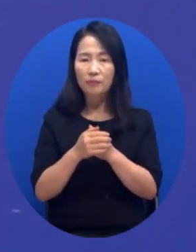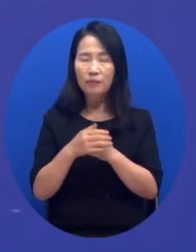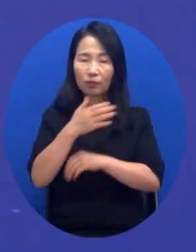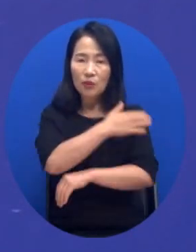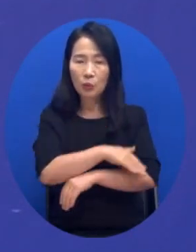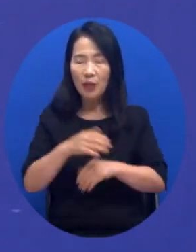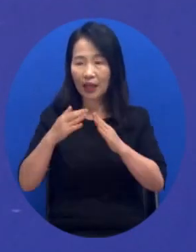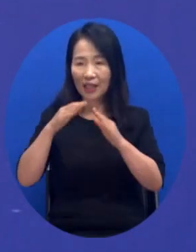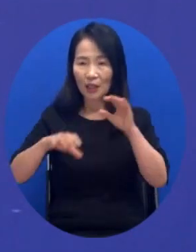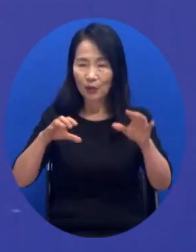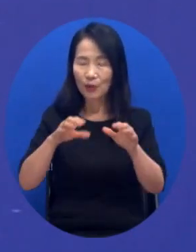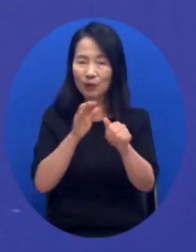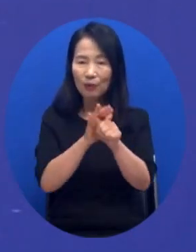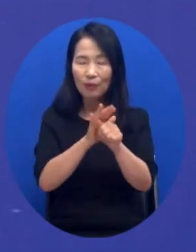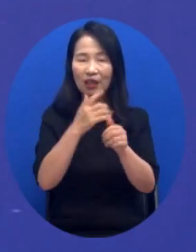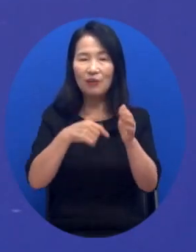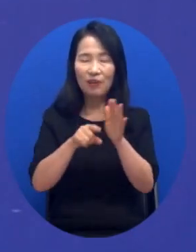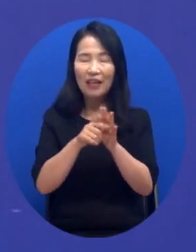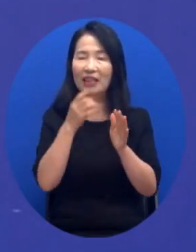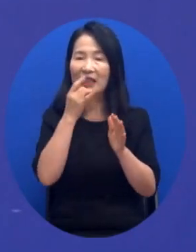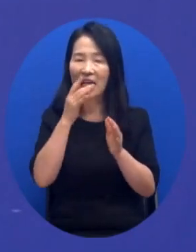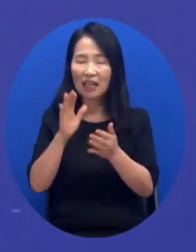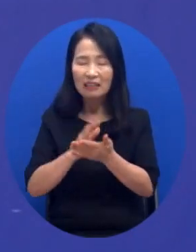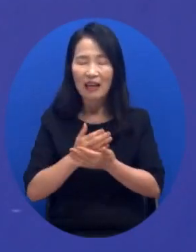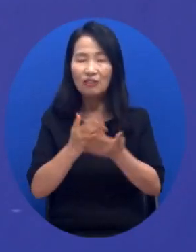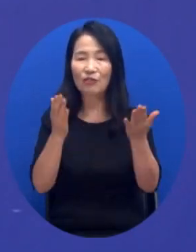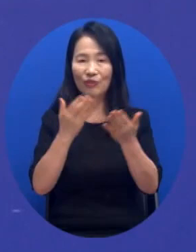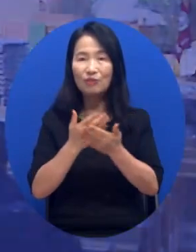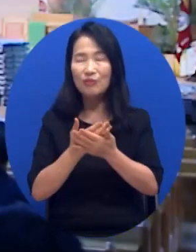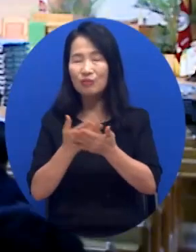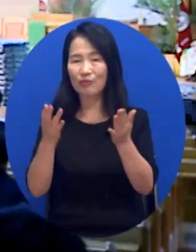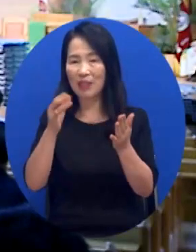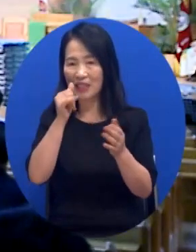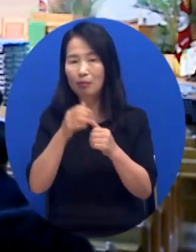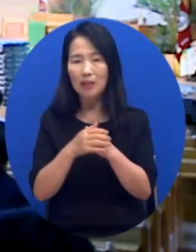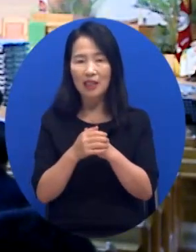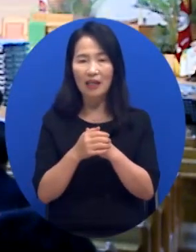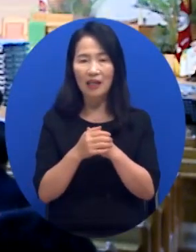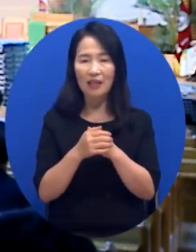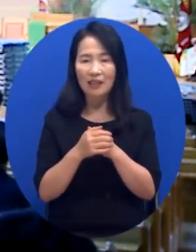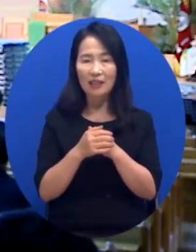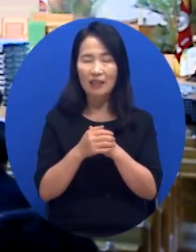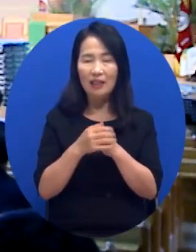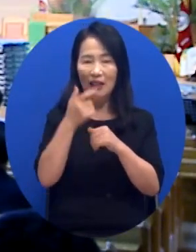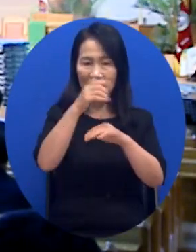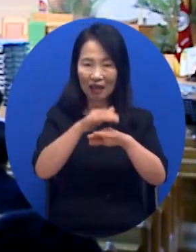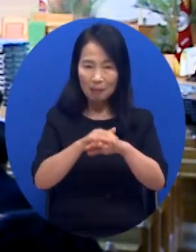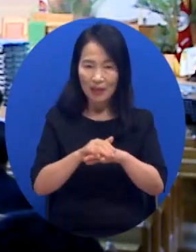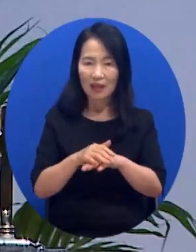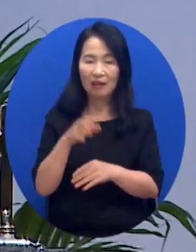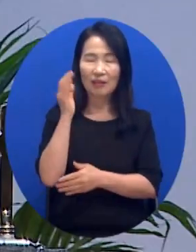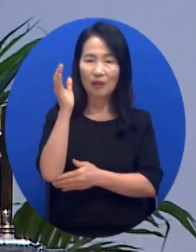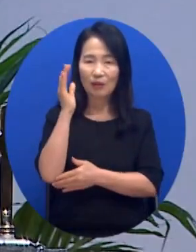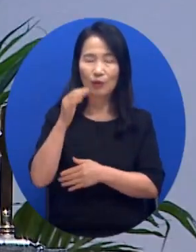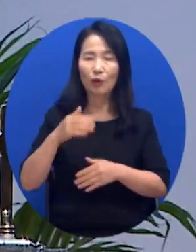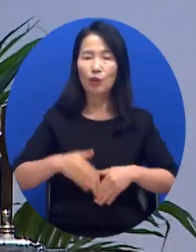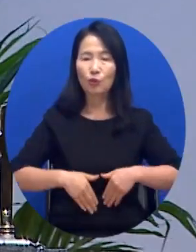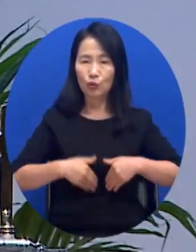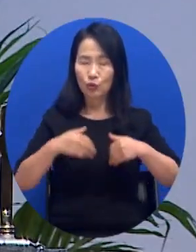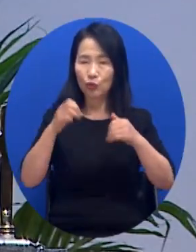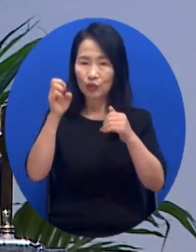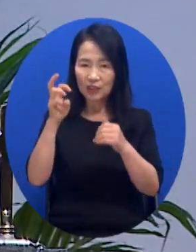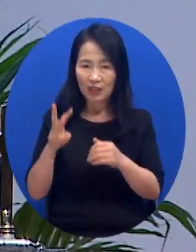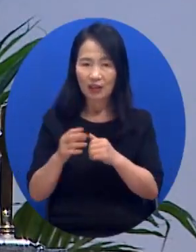이웃을 위한 사랑의 쌀 나누기 전달 예배를 진행했습니다. 예배에서 말씀을 전한 춘천